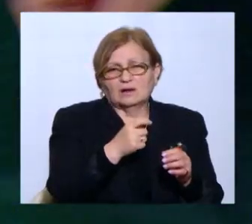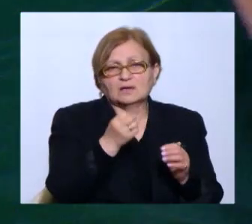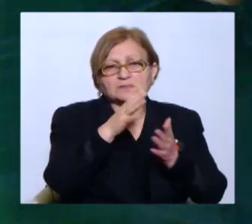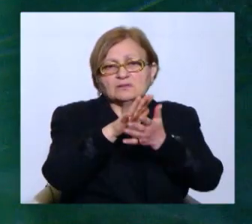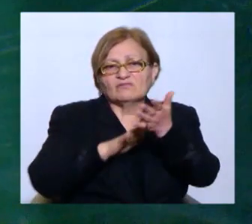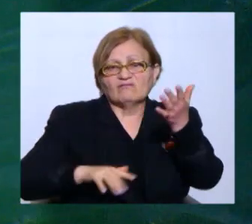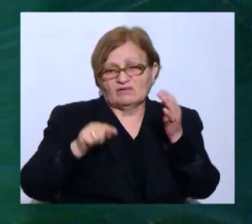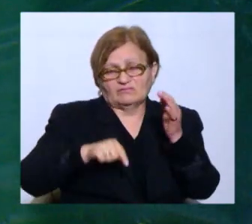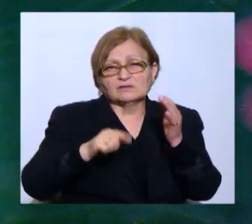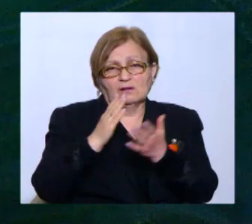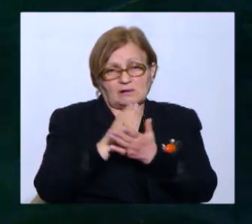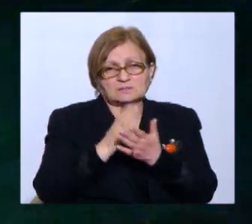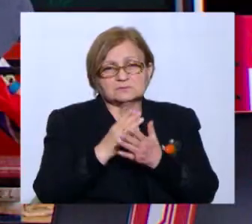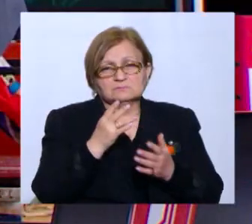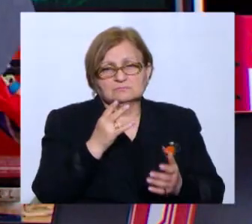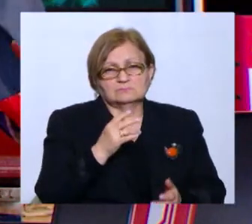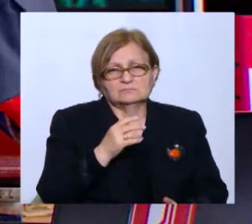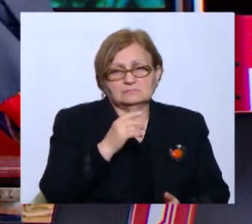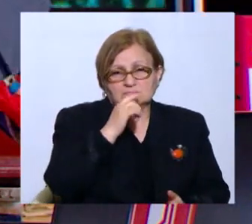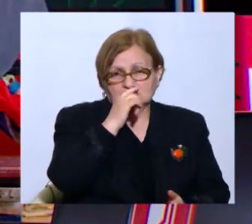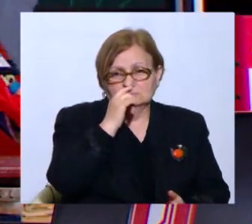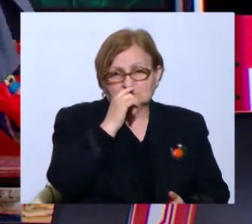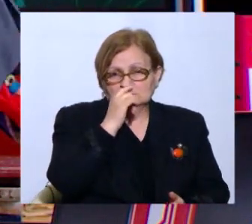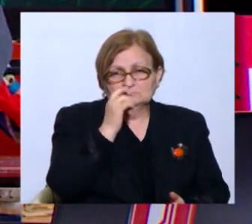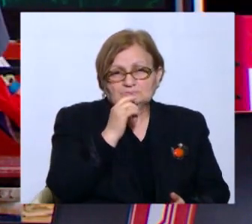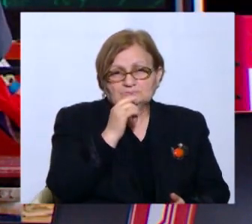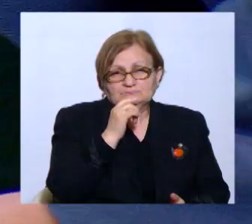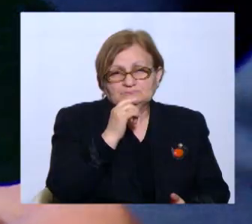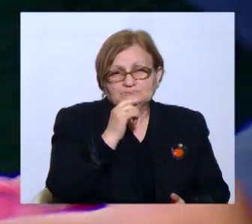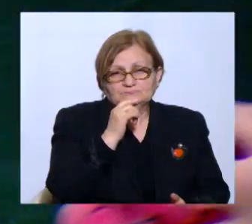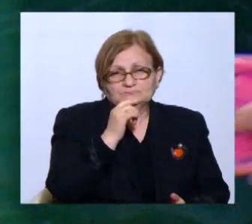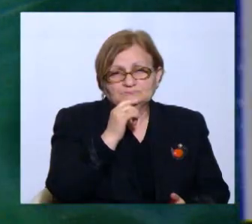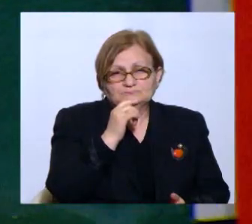ფუნქცია ქვემოთ. მაგრამ მოდით უფრო ჰორიზონტალური გავავლოთ.